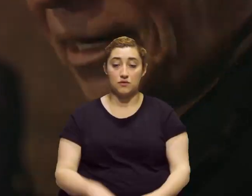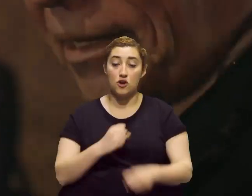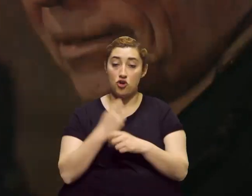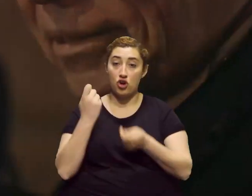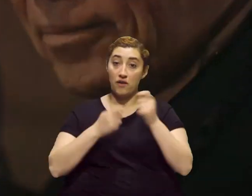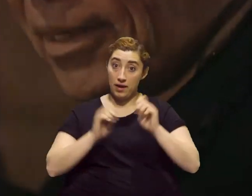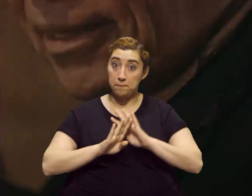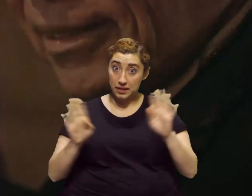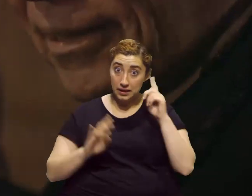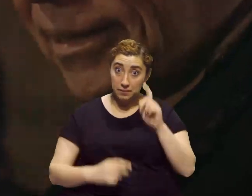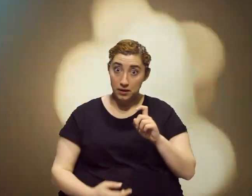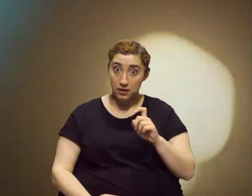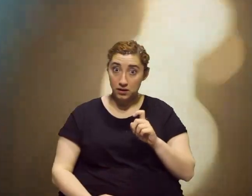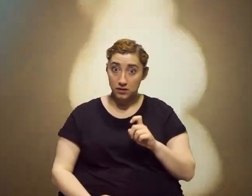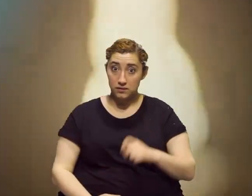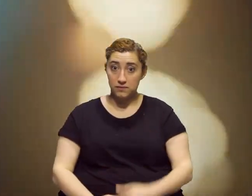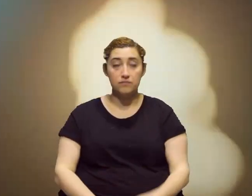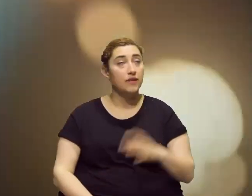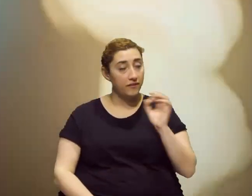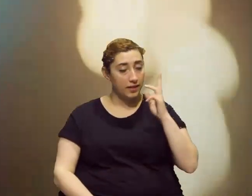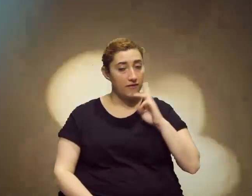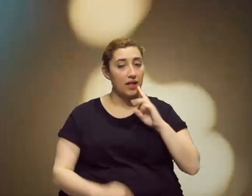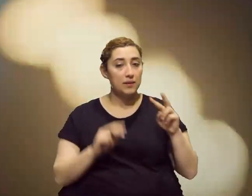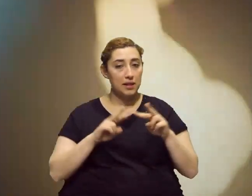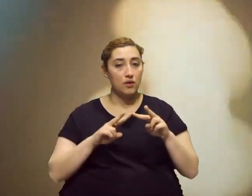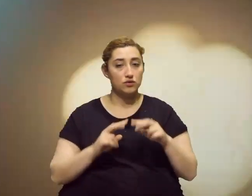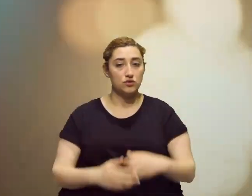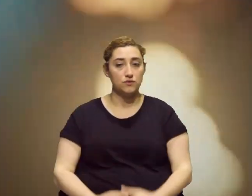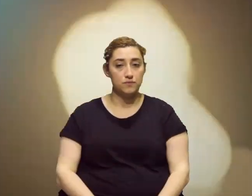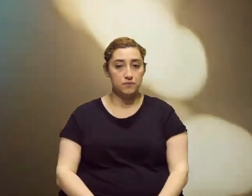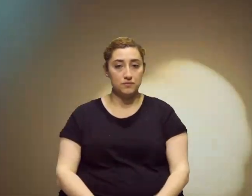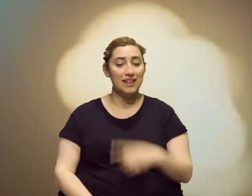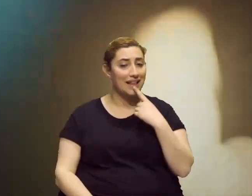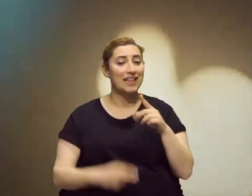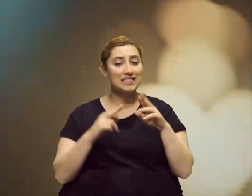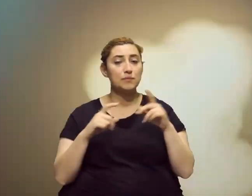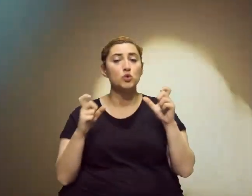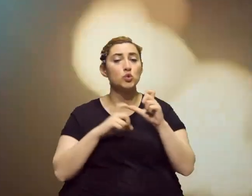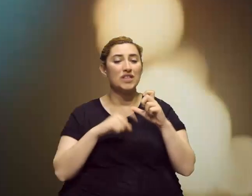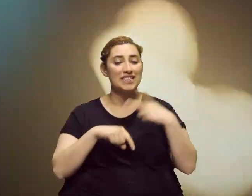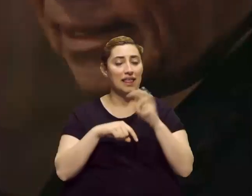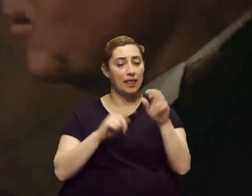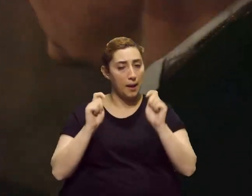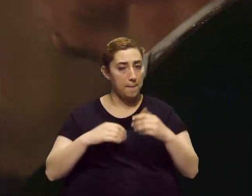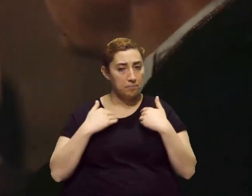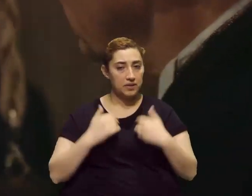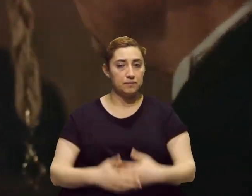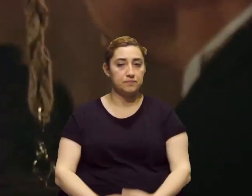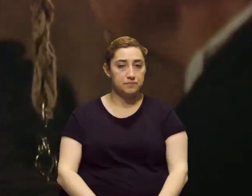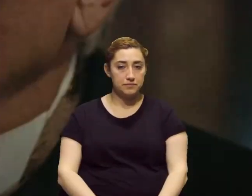Görevini yerine getirdin mi? Evet efendim Miloş. Dediğiniz gibi sultanı zehirledim.